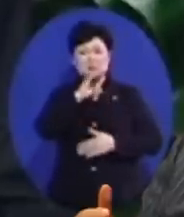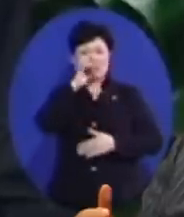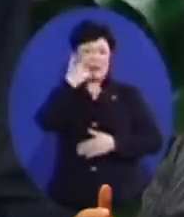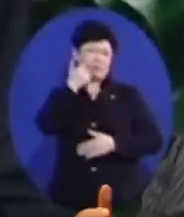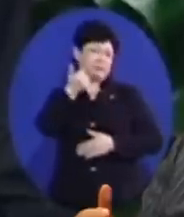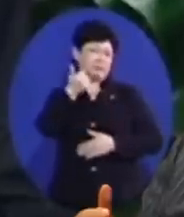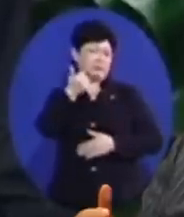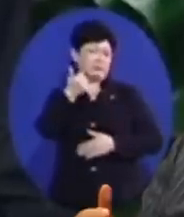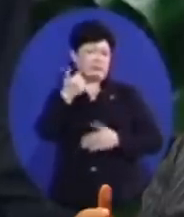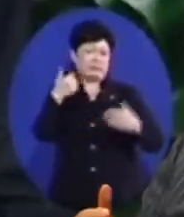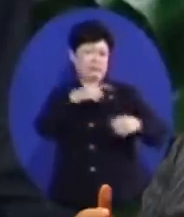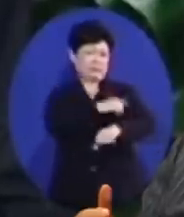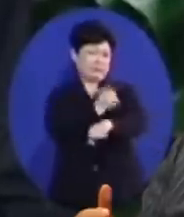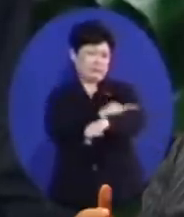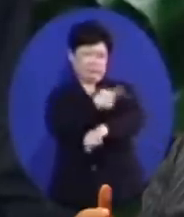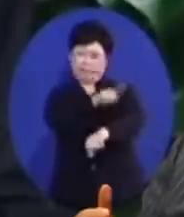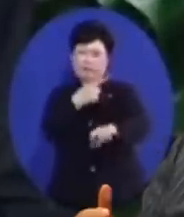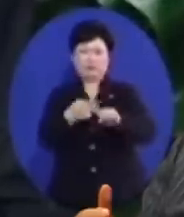됩니까?